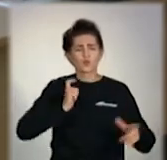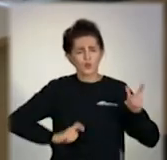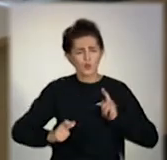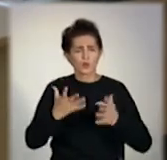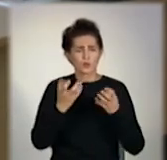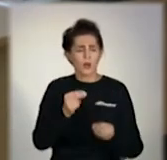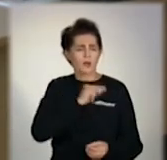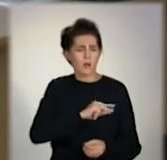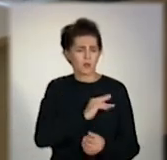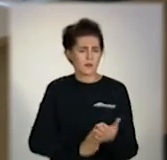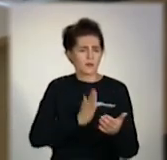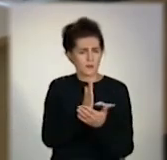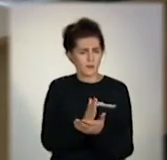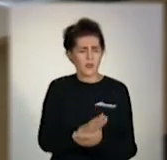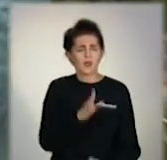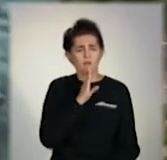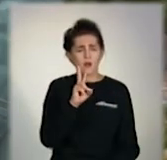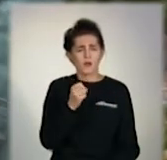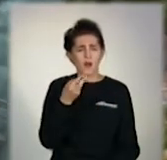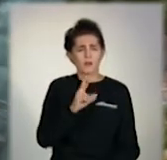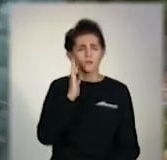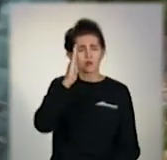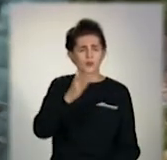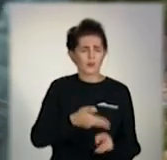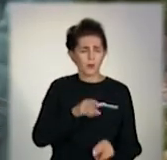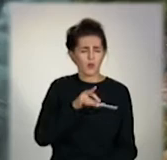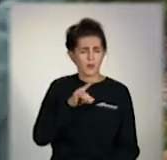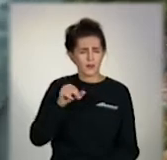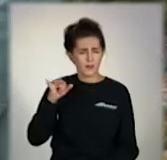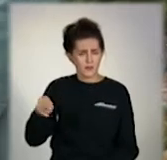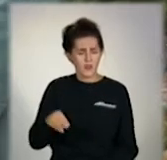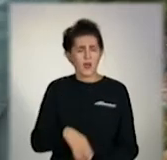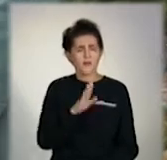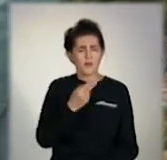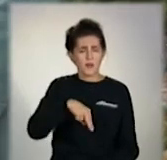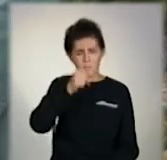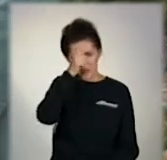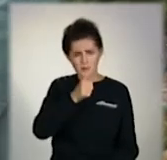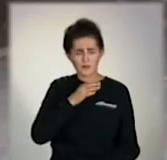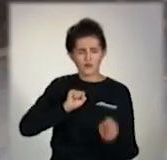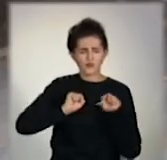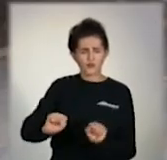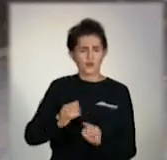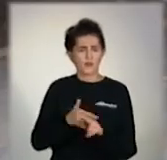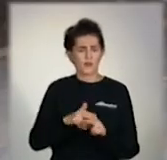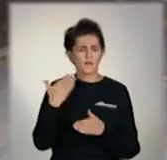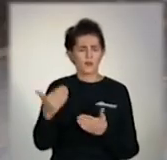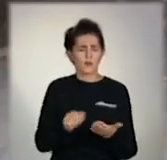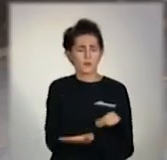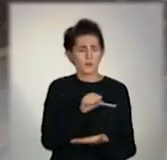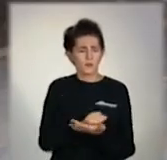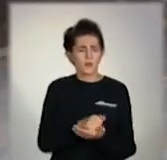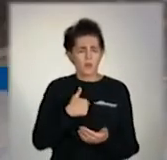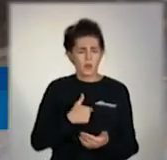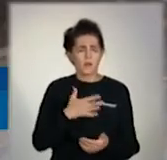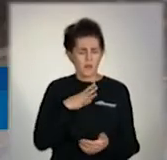ще й працюють. Катерина – майбутня політологиня. В грудні захищатиме диплом. Треба багато готуватись. Поки я навчаюся, це якесь